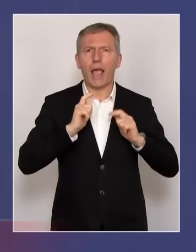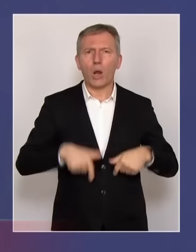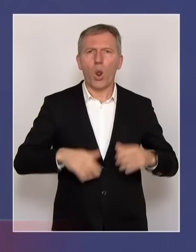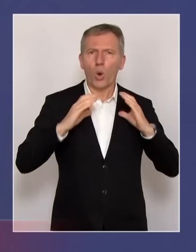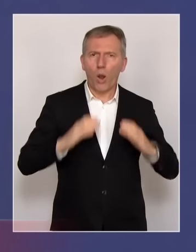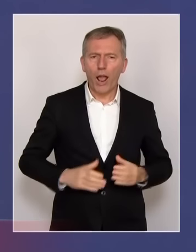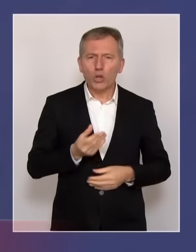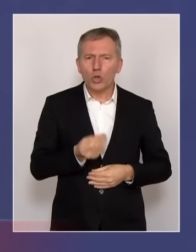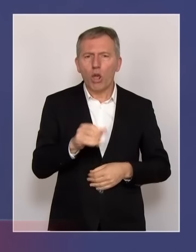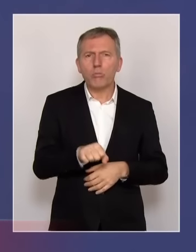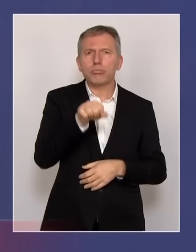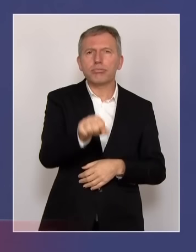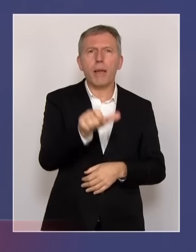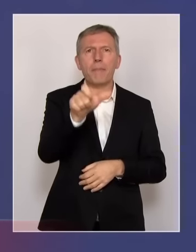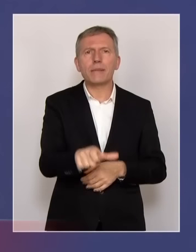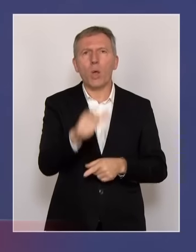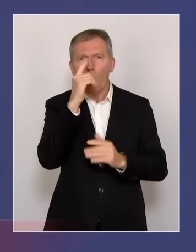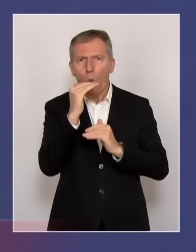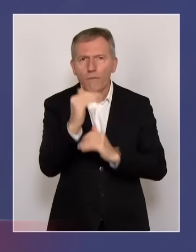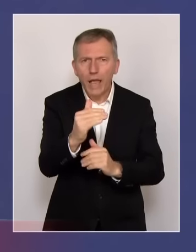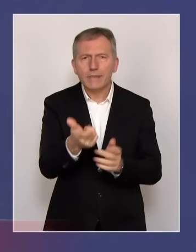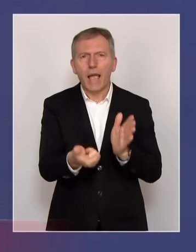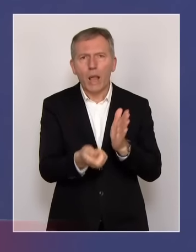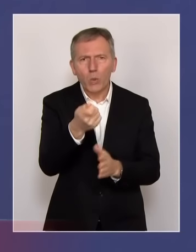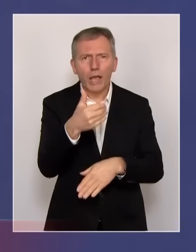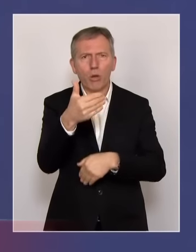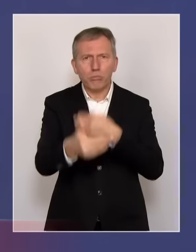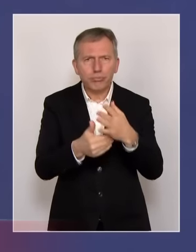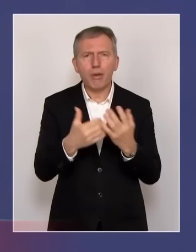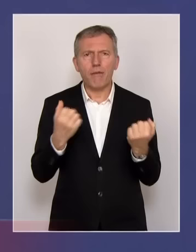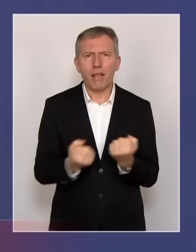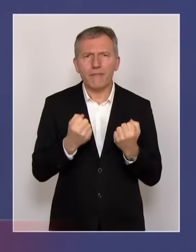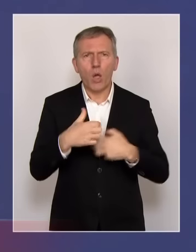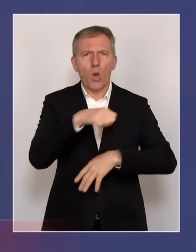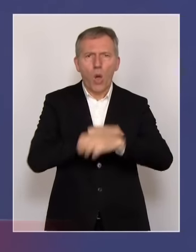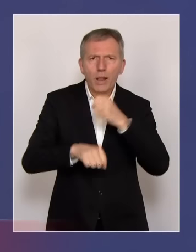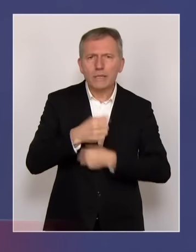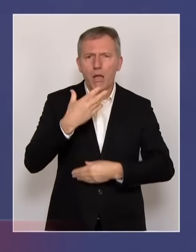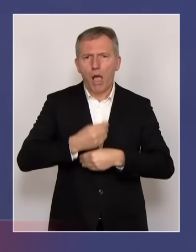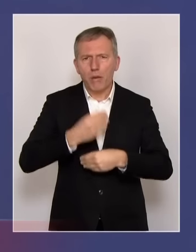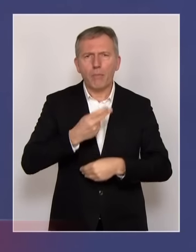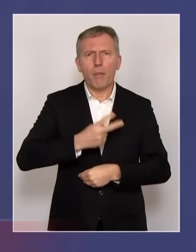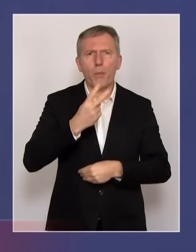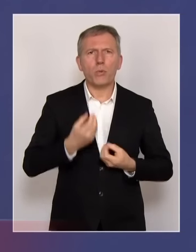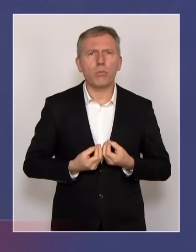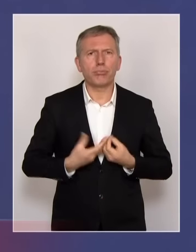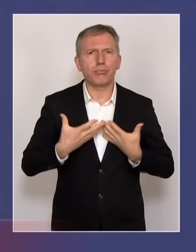remet à des gens de confiance qui vont l'éduquer on va ensuite organiser des activités quand on le peut pour qu'ils puissent apprendre davantage et s'émanciper